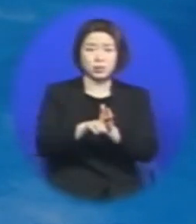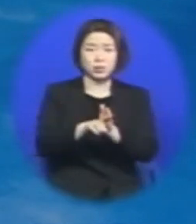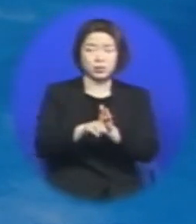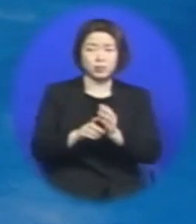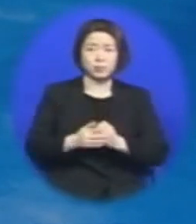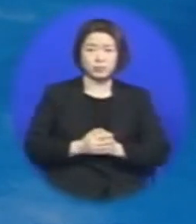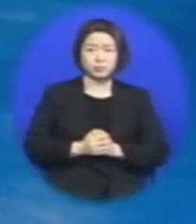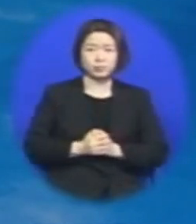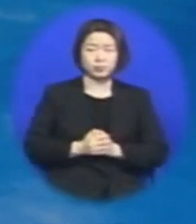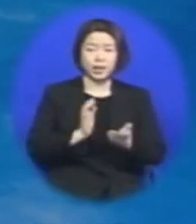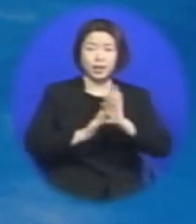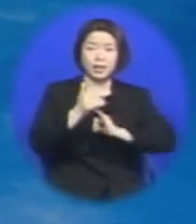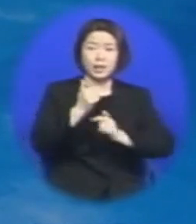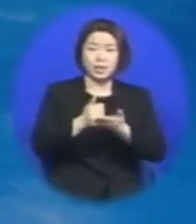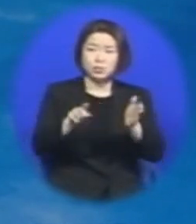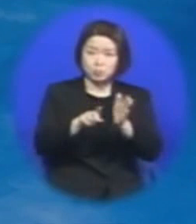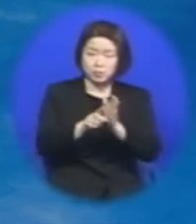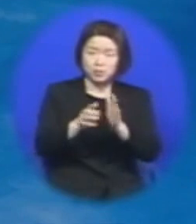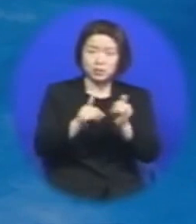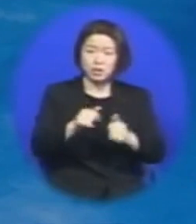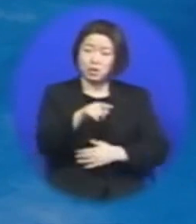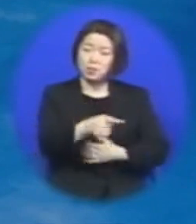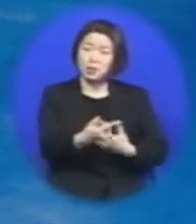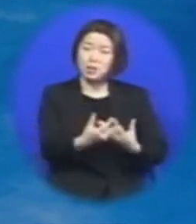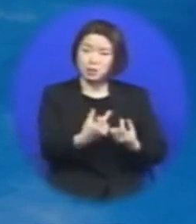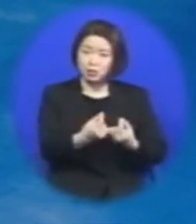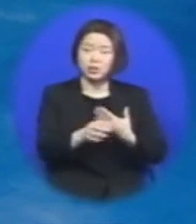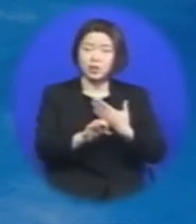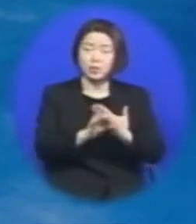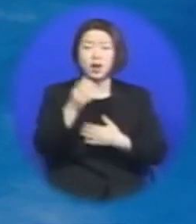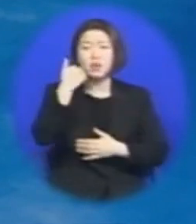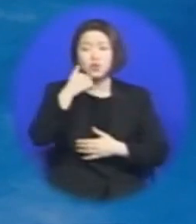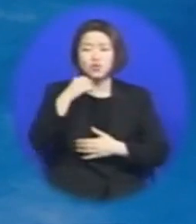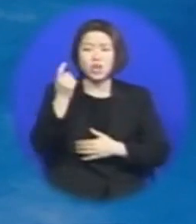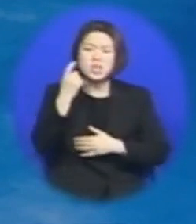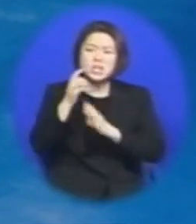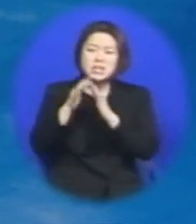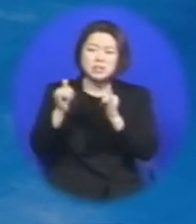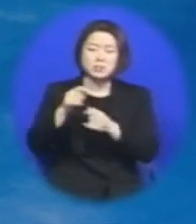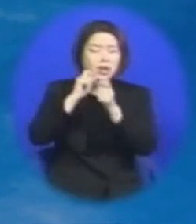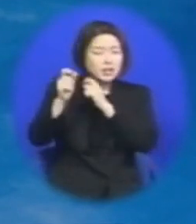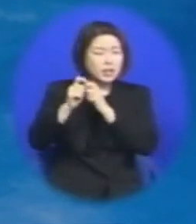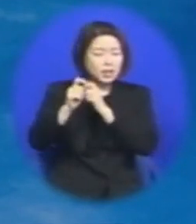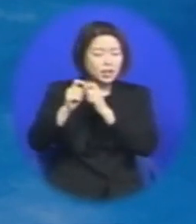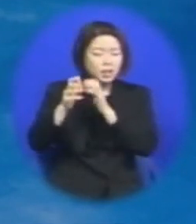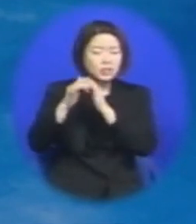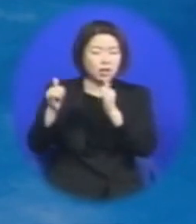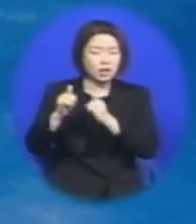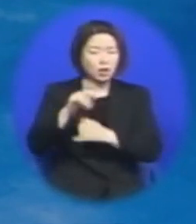믿어요 예수 믿는 사람이 이런 사람이라면 누가 거짓말장이요 사기꾼이라고